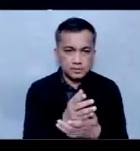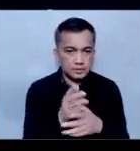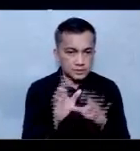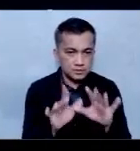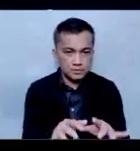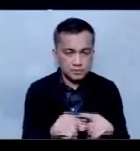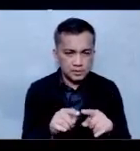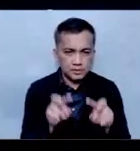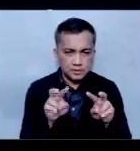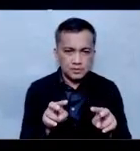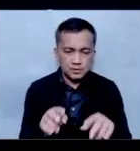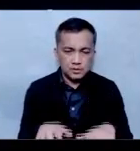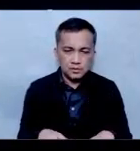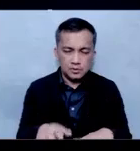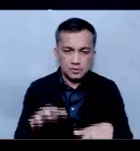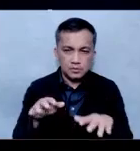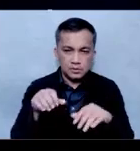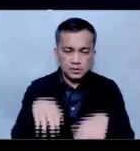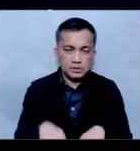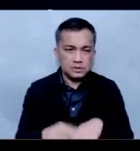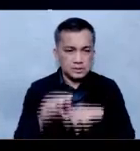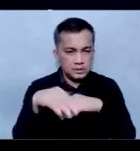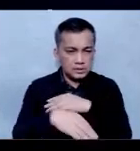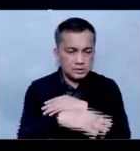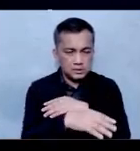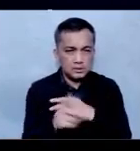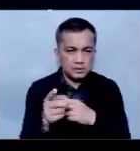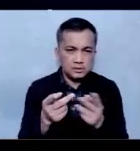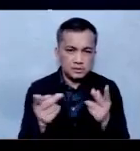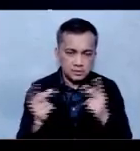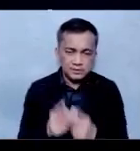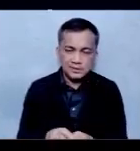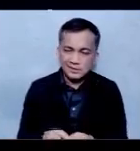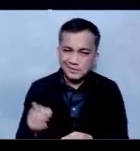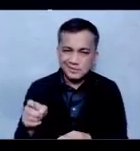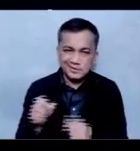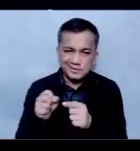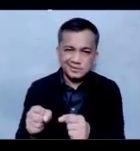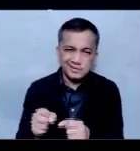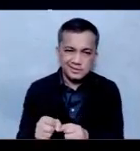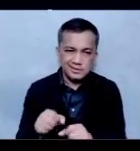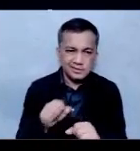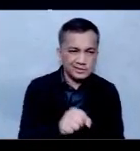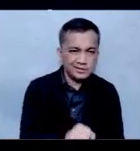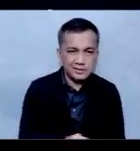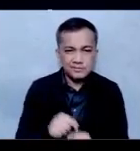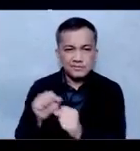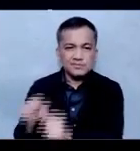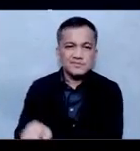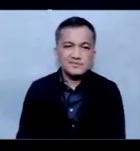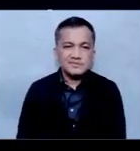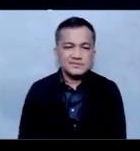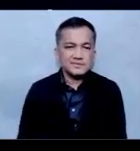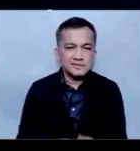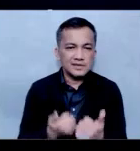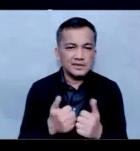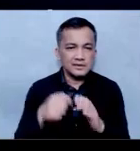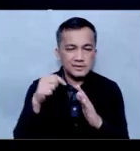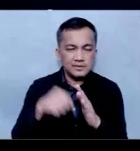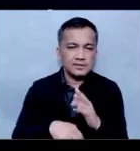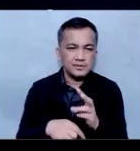nagmistulang dagat naman ang lugar. Ayan o. Sa may kalsada, may namamangka kung gaano kalalim ang tubig sa